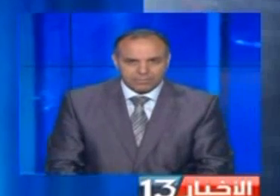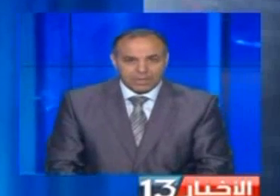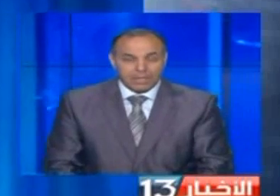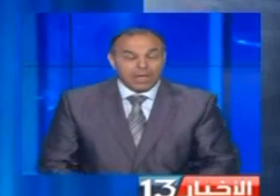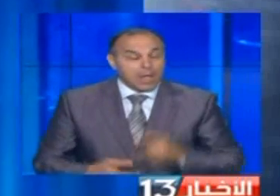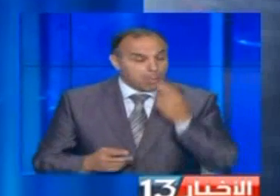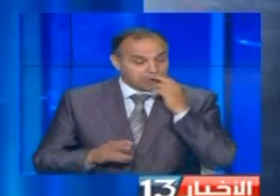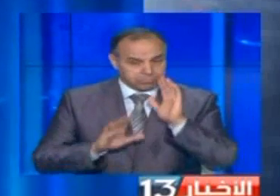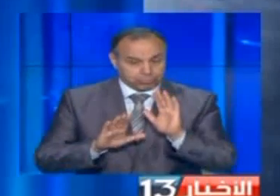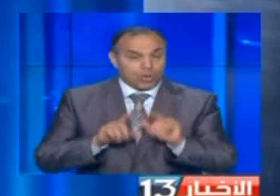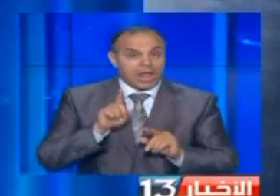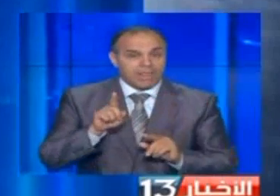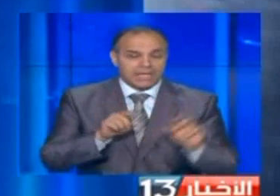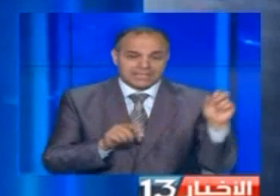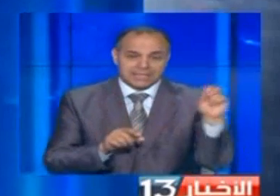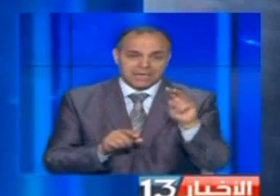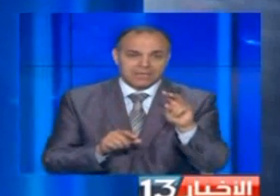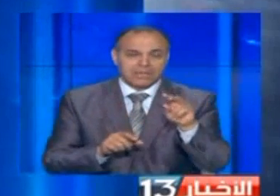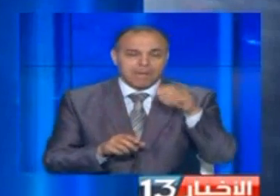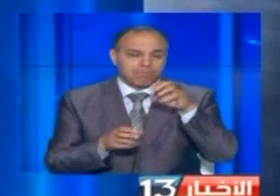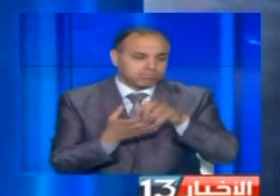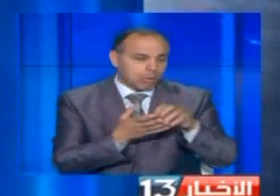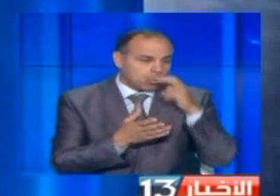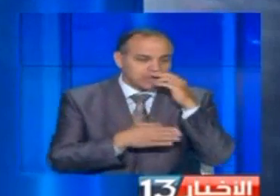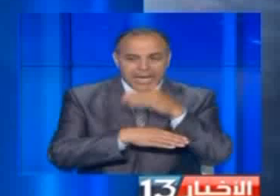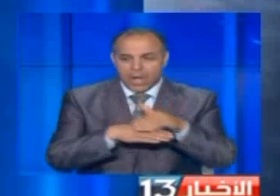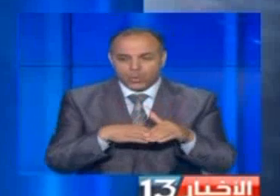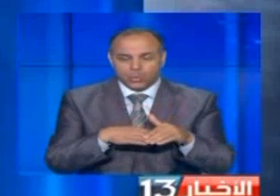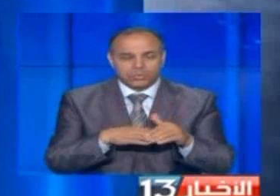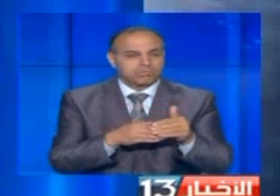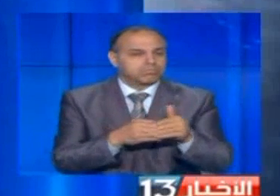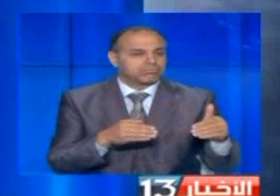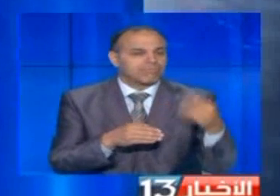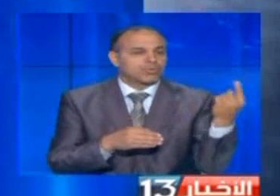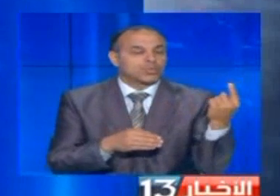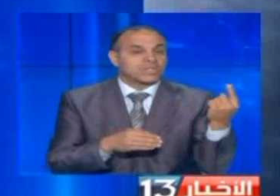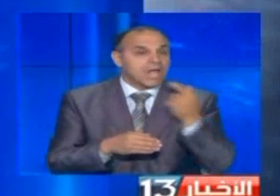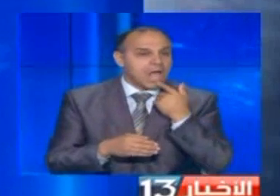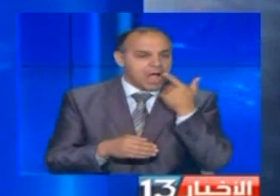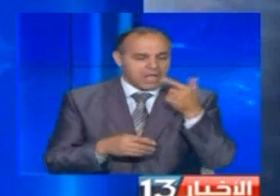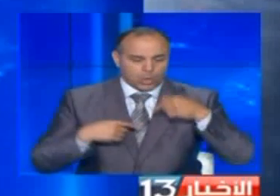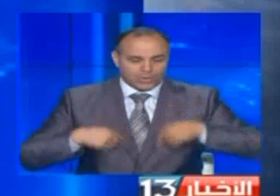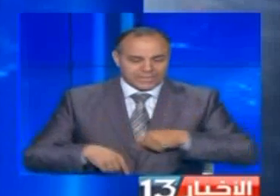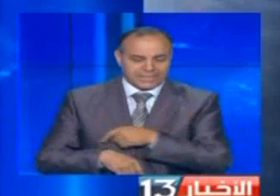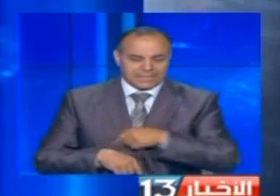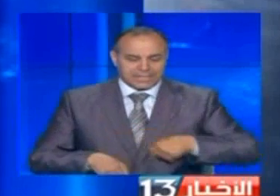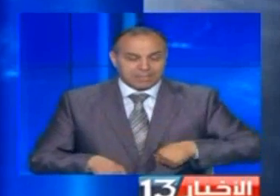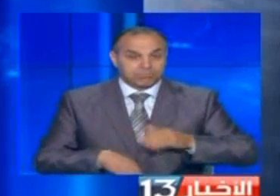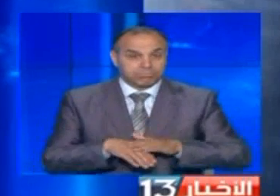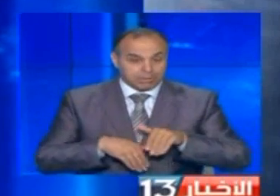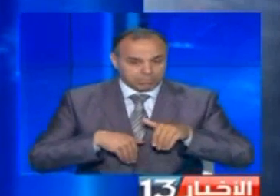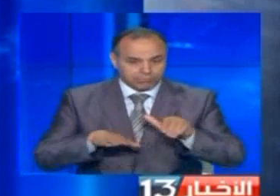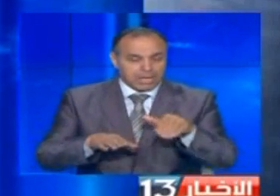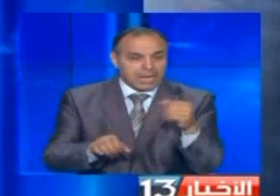أمنيا دائما، وخلال زيارة للمراكز الأمنية والحدودية المتقدمة بتوزر، أعطى وزير الداخلية إشارة